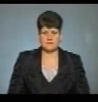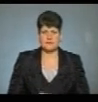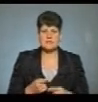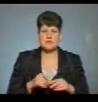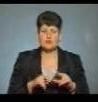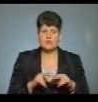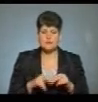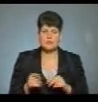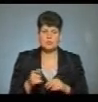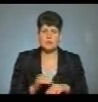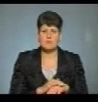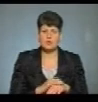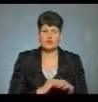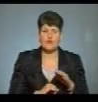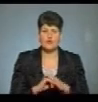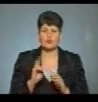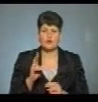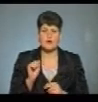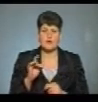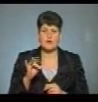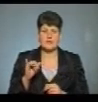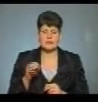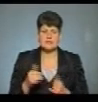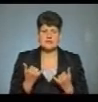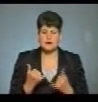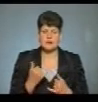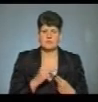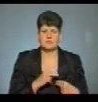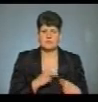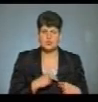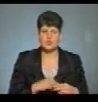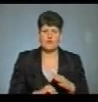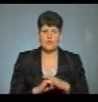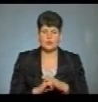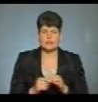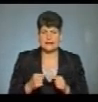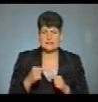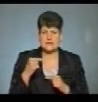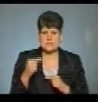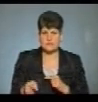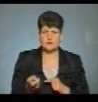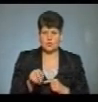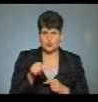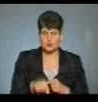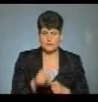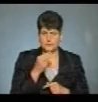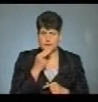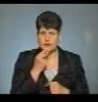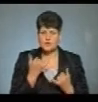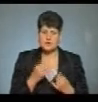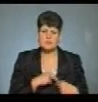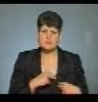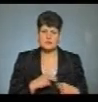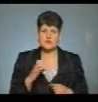будівля Тернопільського благодійного фонду «Карітас». Зараз фонд працює дистанційно. До карантину безхатьки приходили їсти сюди. Сьогодні працівники